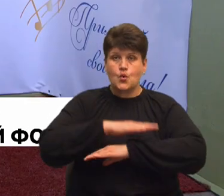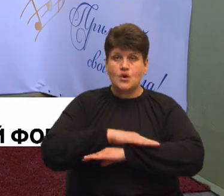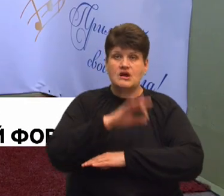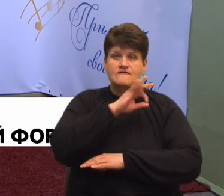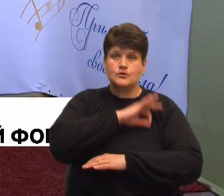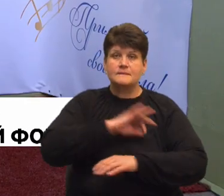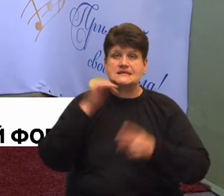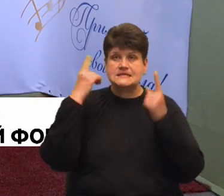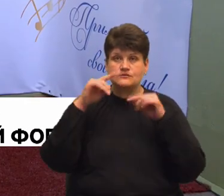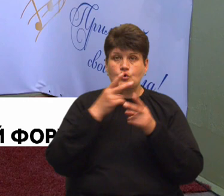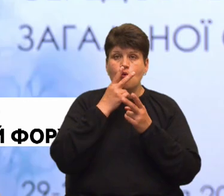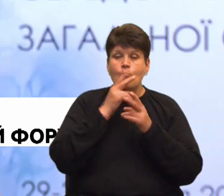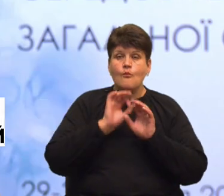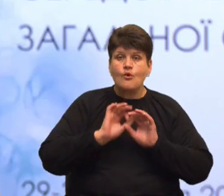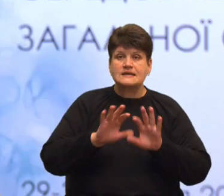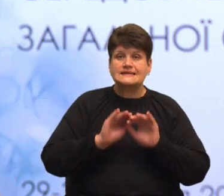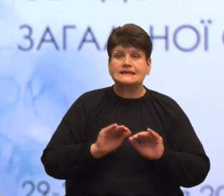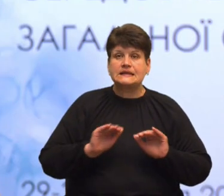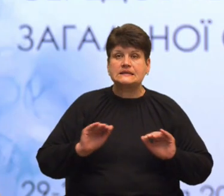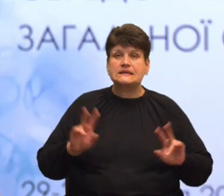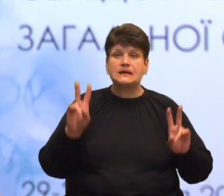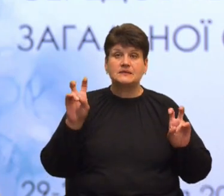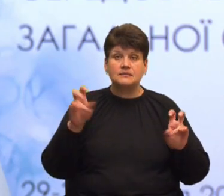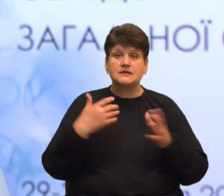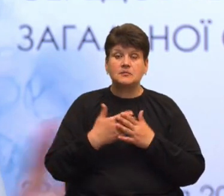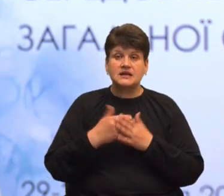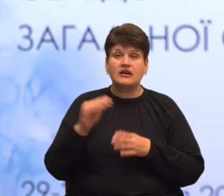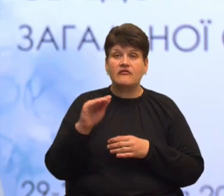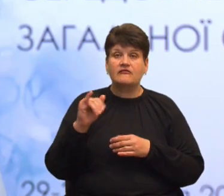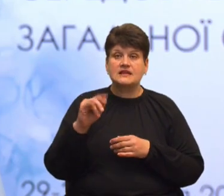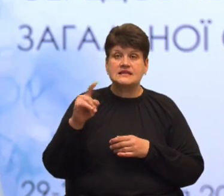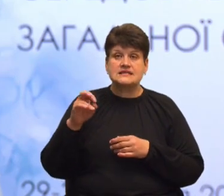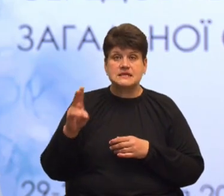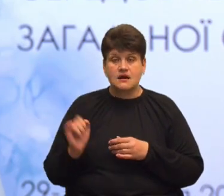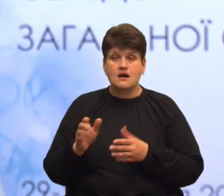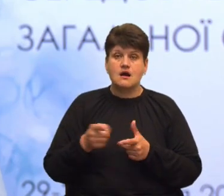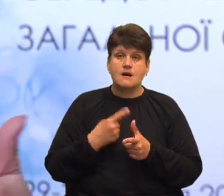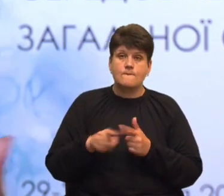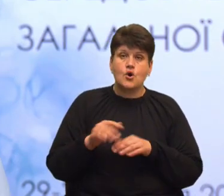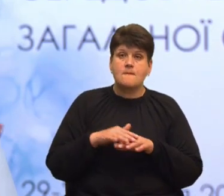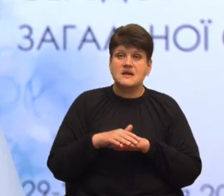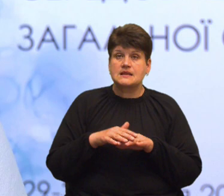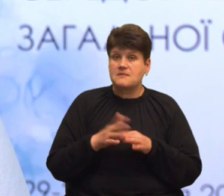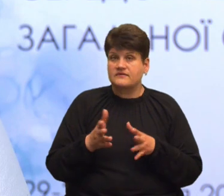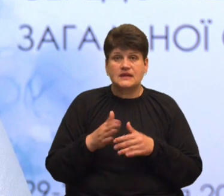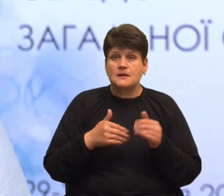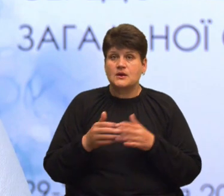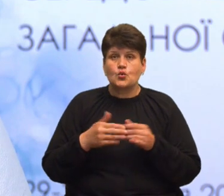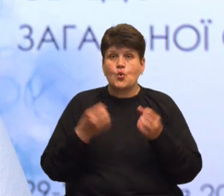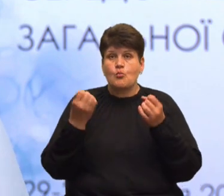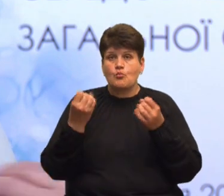мистецтво щоб пояснити дітям теми наприклад да вчитель фізики тоже або математики Вони не практикують просто задача